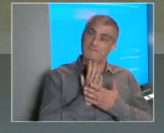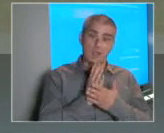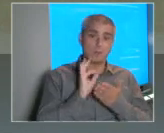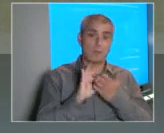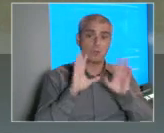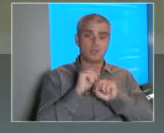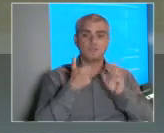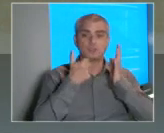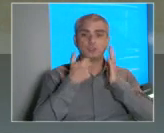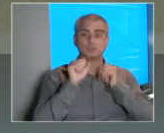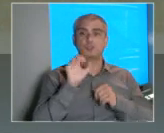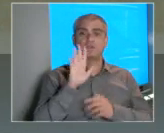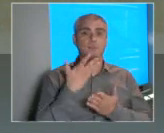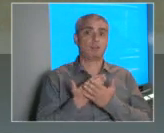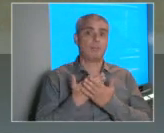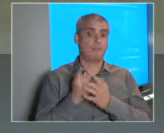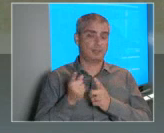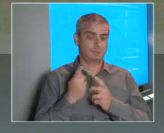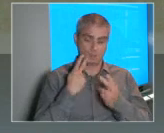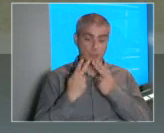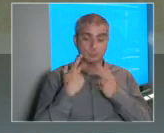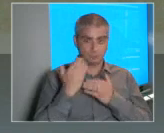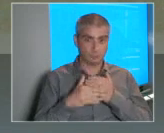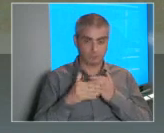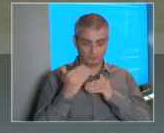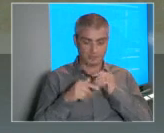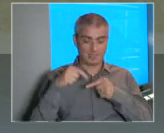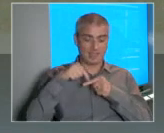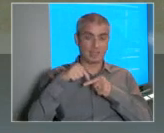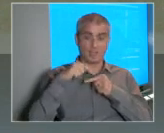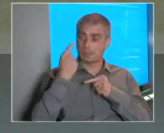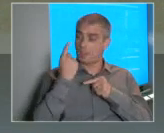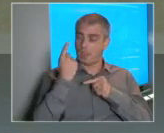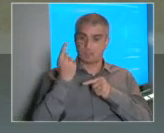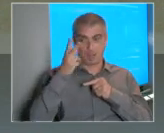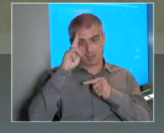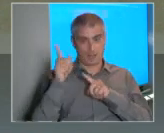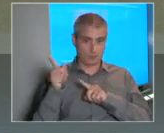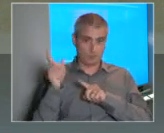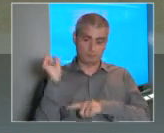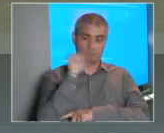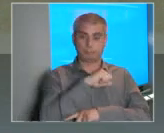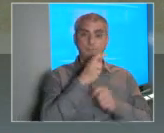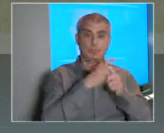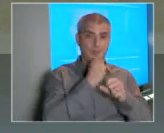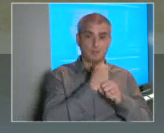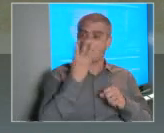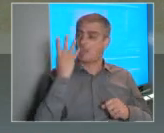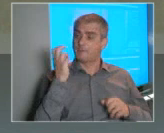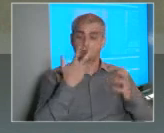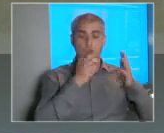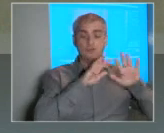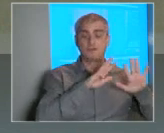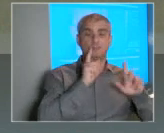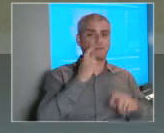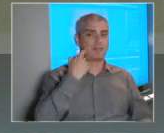ערב 65 ממליצים, התוצאות בסוף הסתיימו עם יתרון בין מנדט אחד לליכוד על המערך, 40-39,